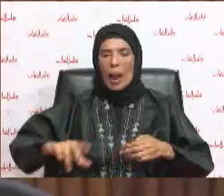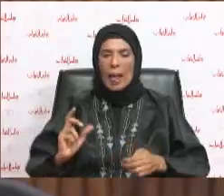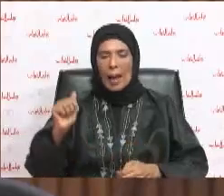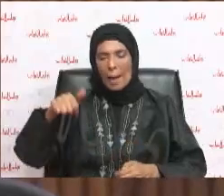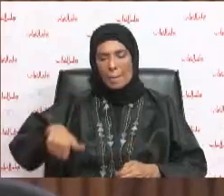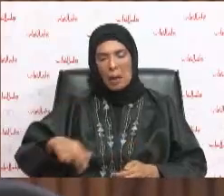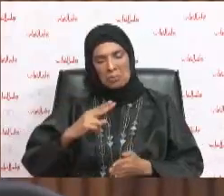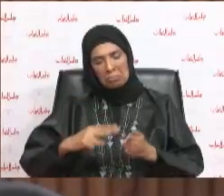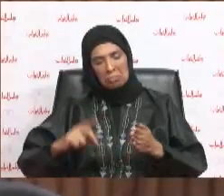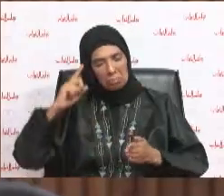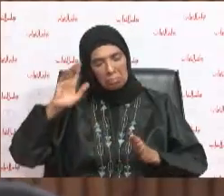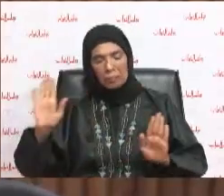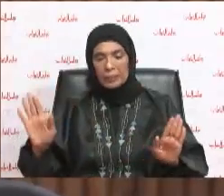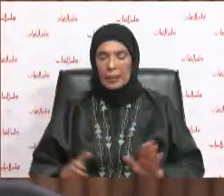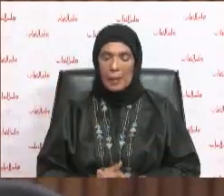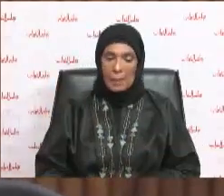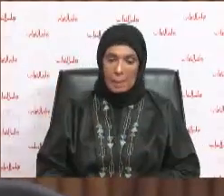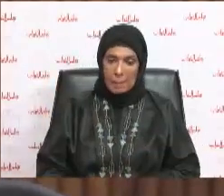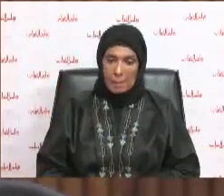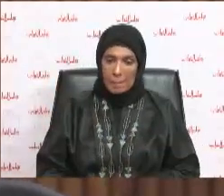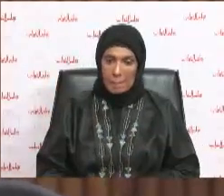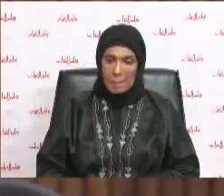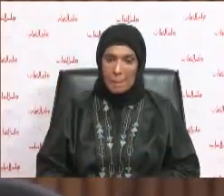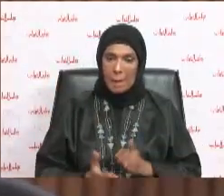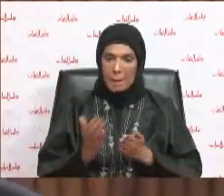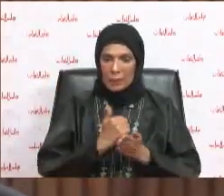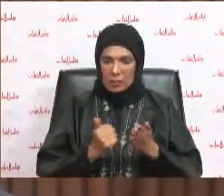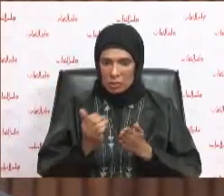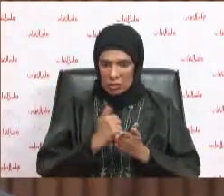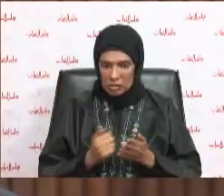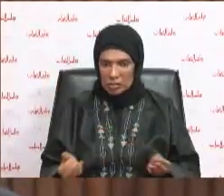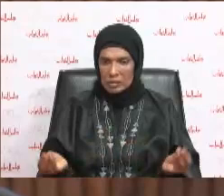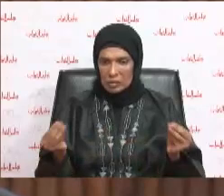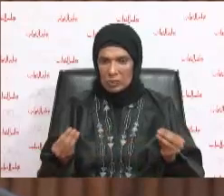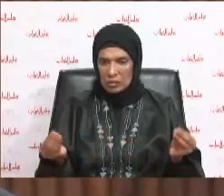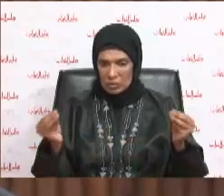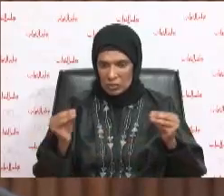يتخذ هذه الإجراءات. فقد تكون هذه الأمور اقتصادية بتزيد في